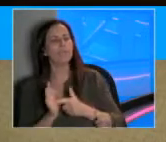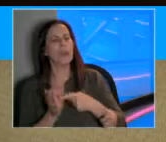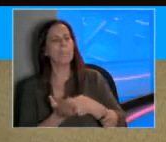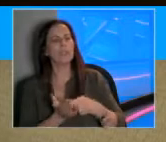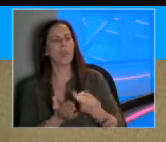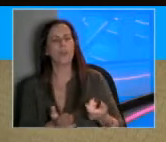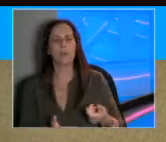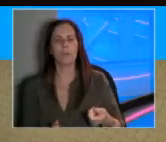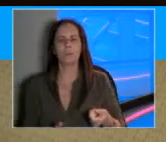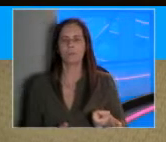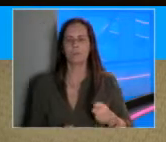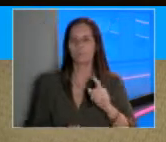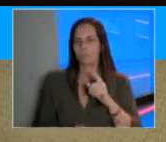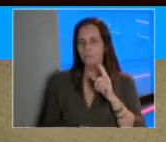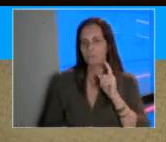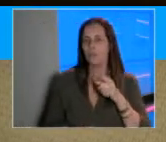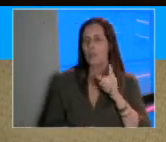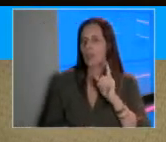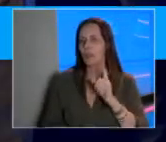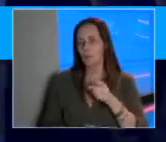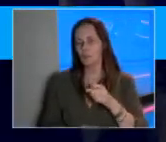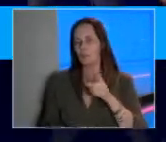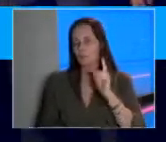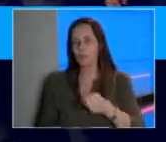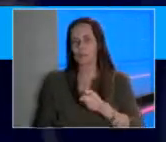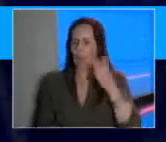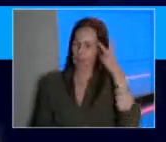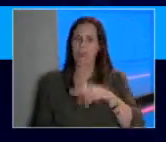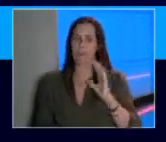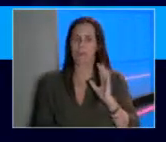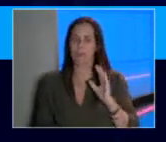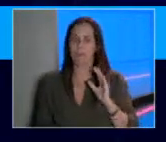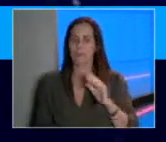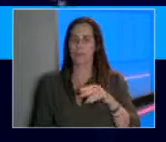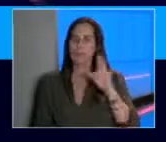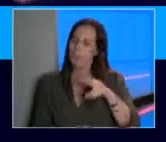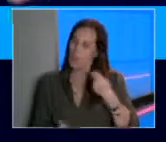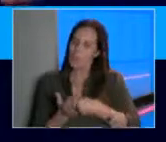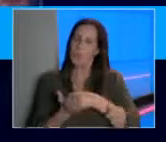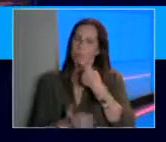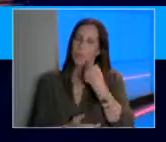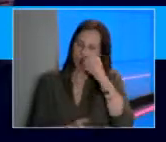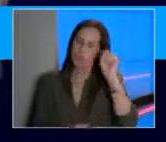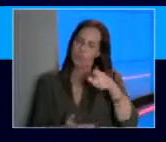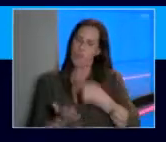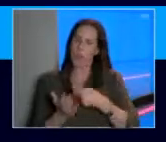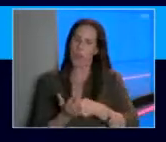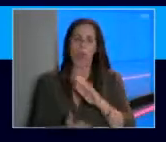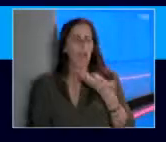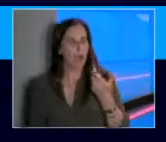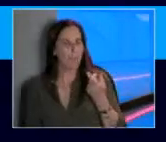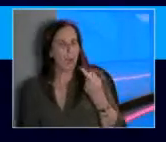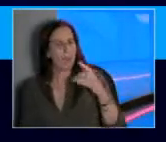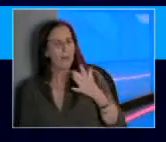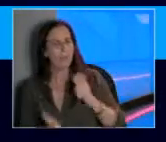הם צריכים לקבל הבהרה שיפוטית שנבחרי הציבור צריכים להבין שיש תג מחיר לכך שהם מפרים את התחייבות יסוד. על כמה עומד הפיצוי,